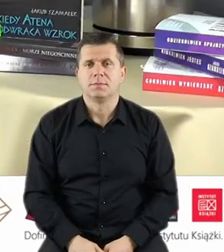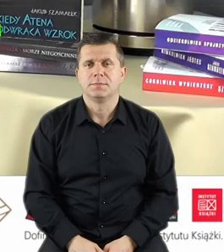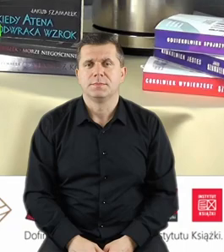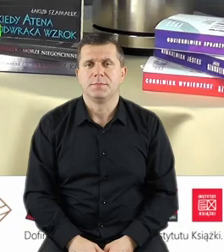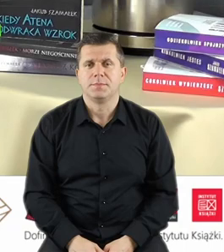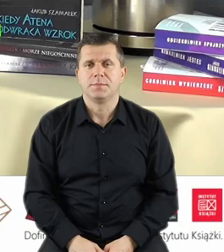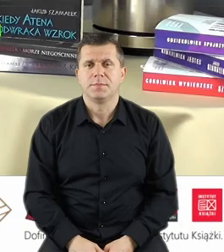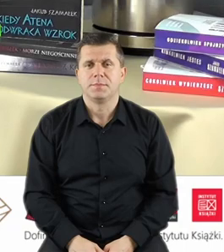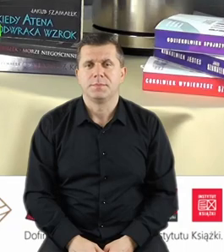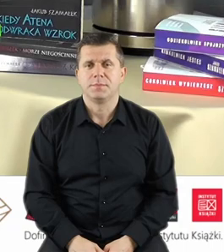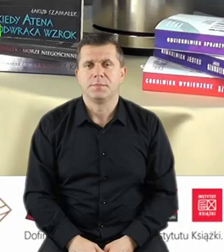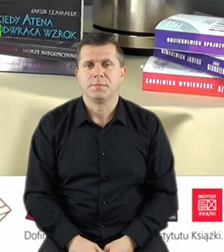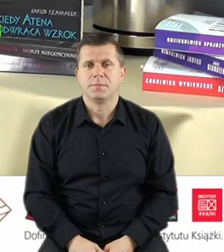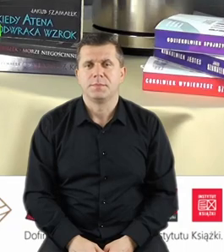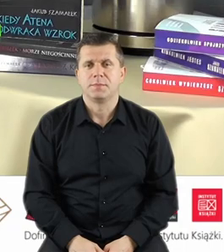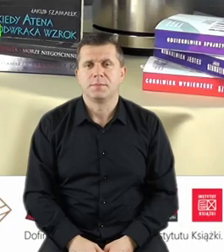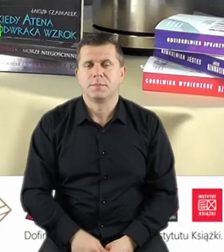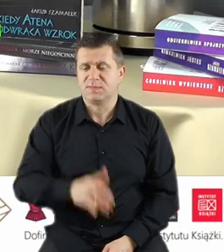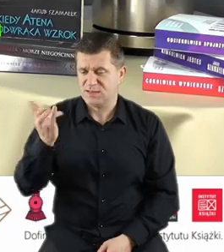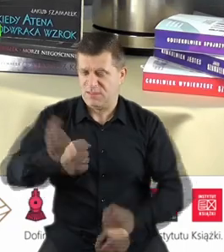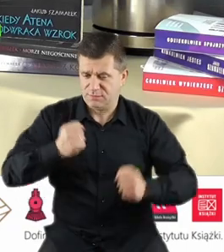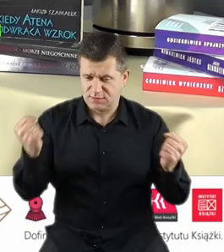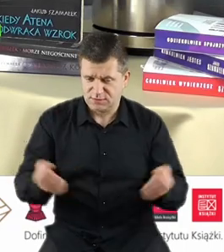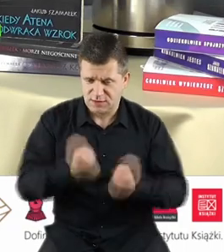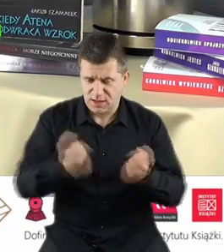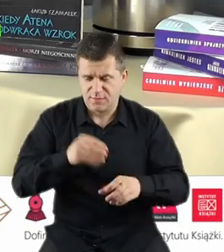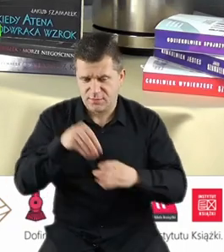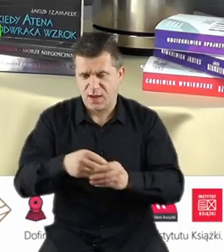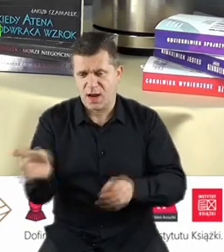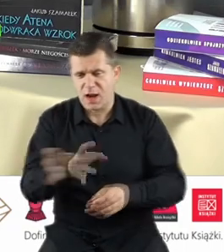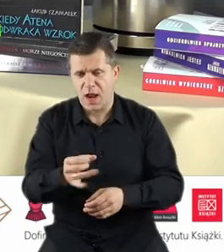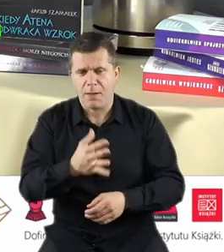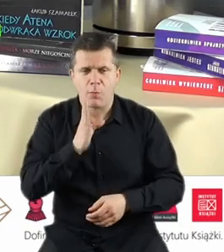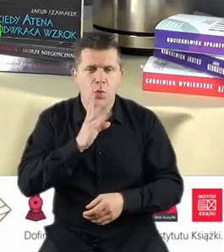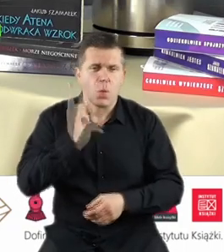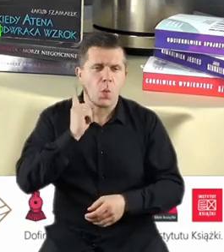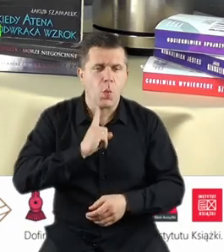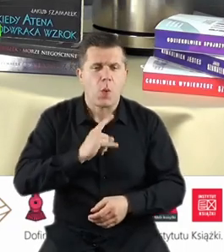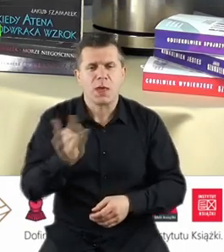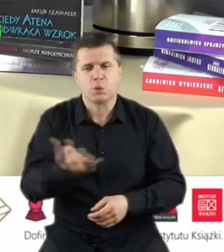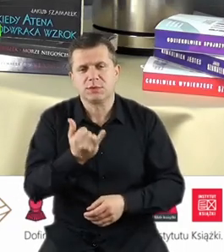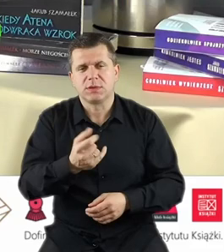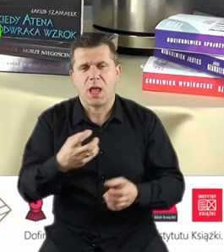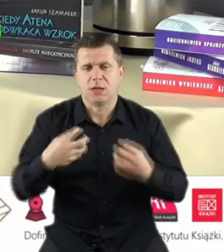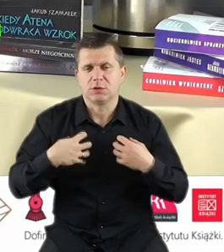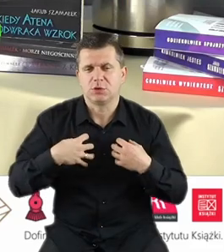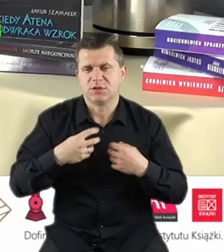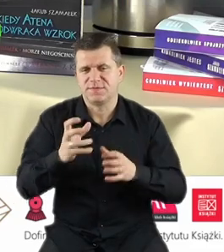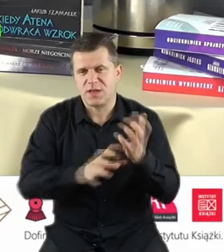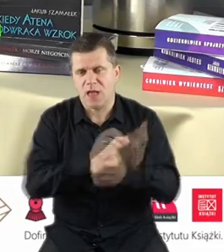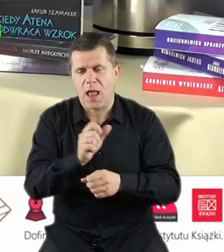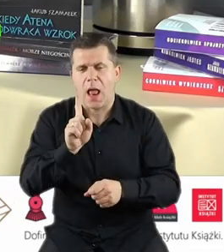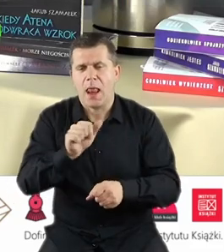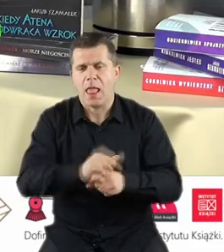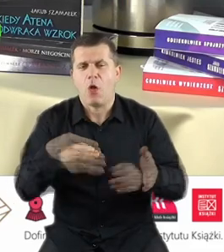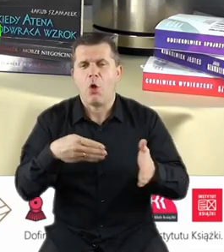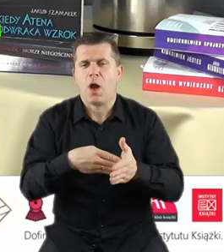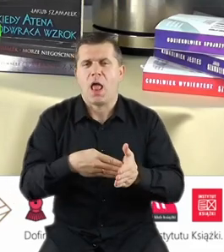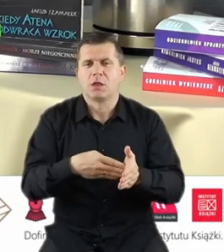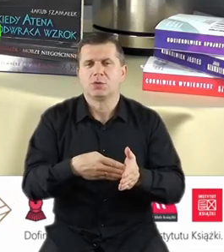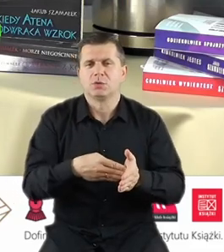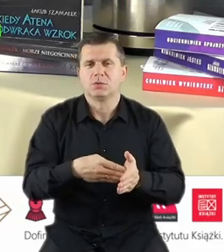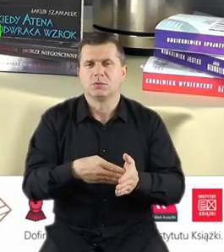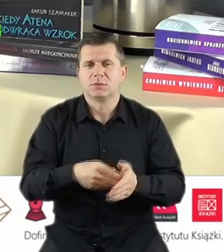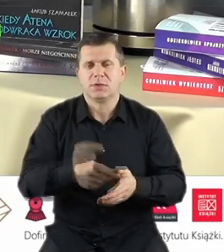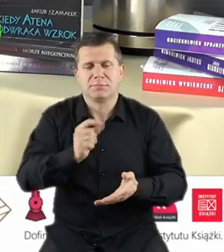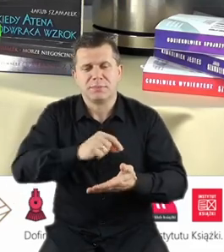że no zawsze staramy się w grach stworzyć iluzję żyjącego świata, ale są różne ograniczenia, między innymi takie, że no żaden pisarz